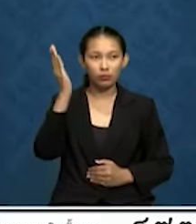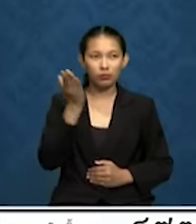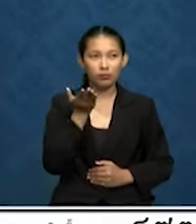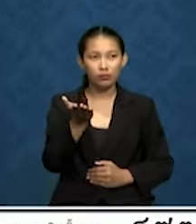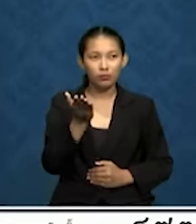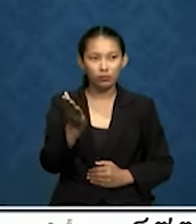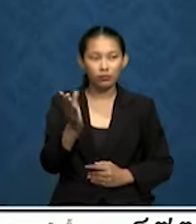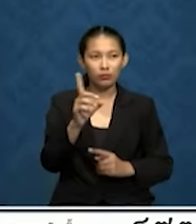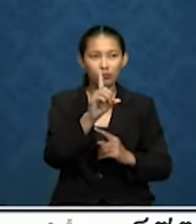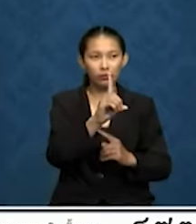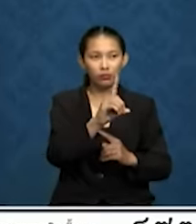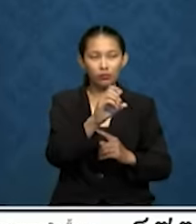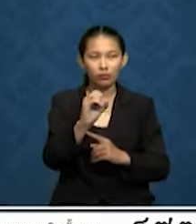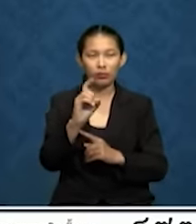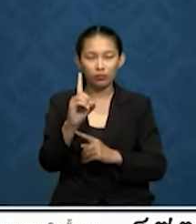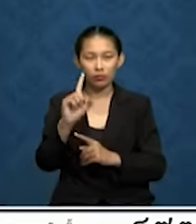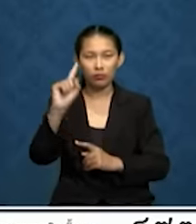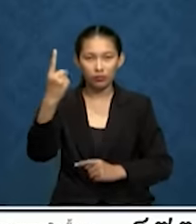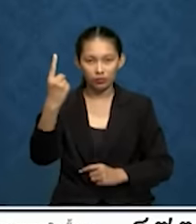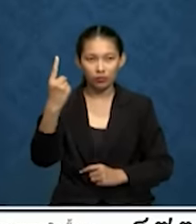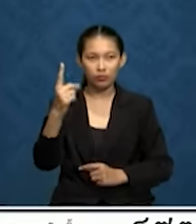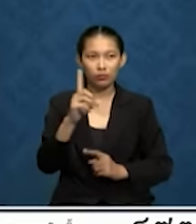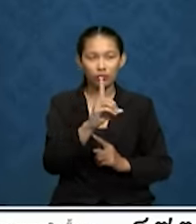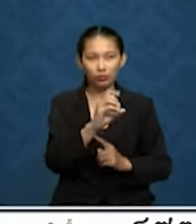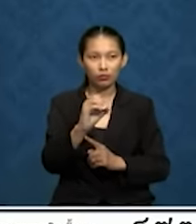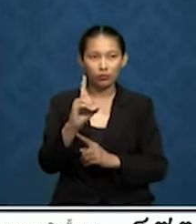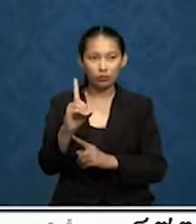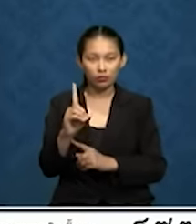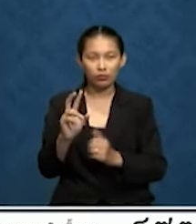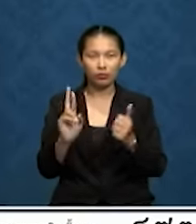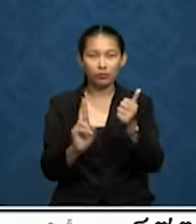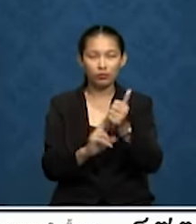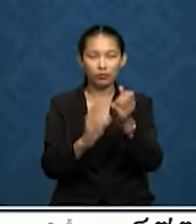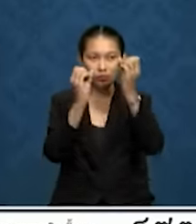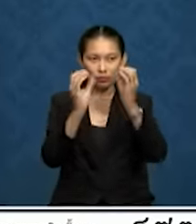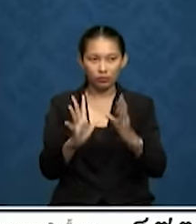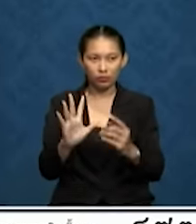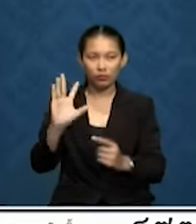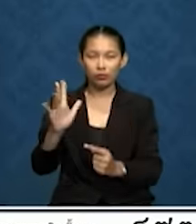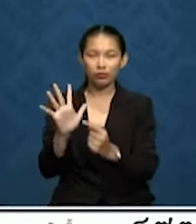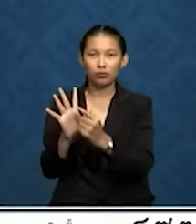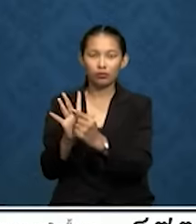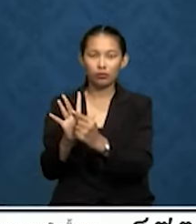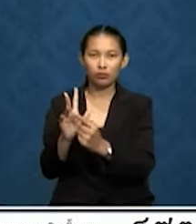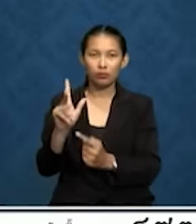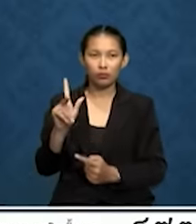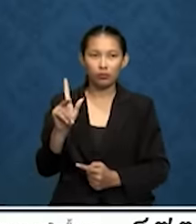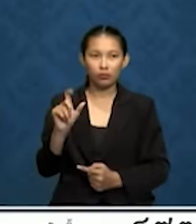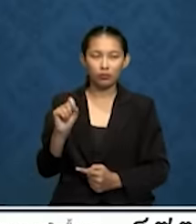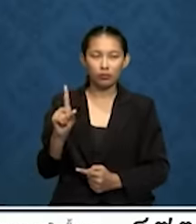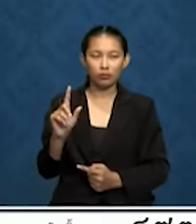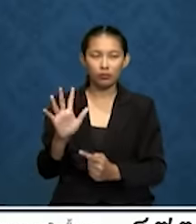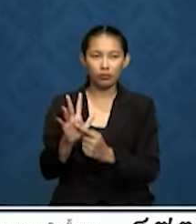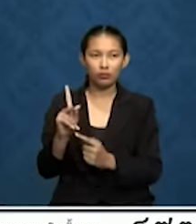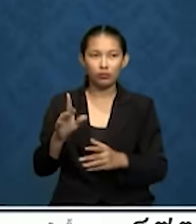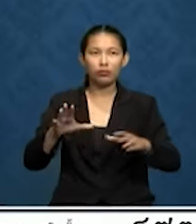ขออนุญาต101อีกชื่อนะครับ101รองศาสตราจารย์ชูศักดิ์สิรินิน เห็น